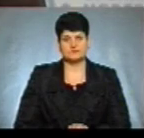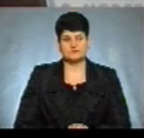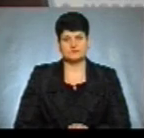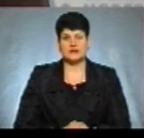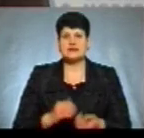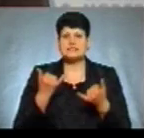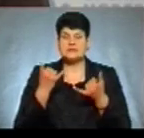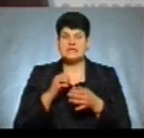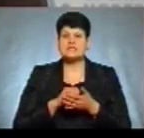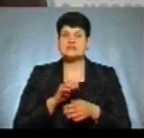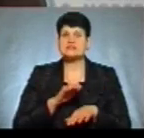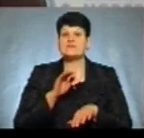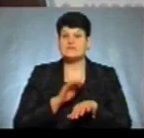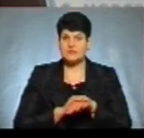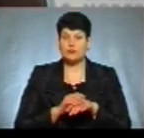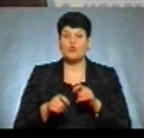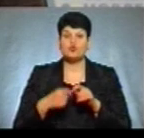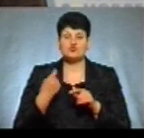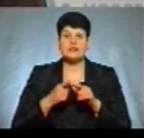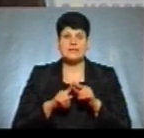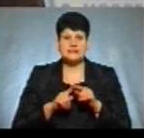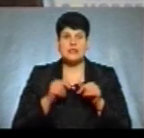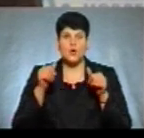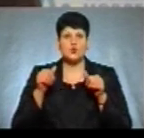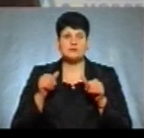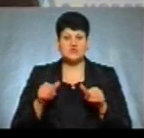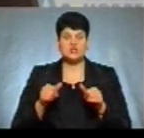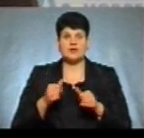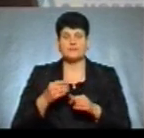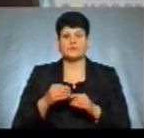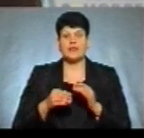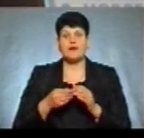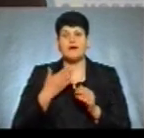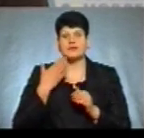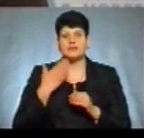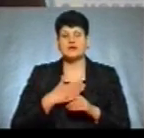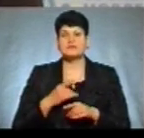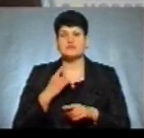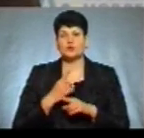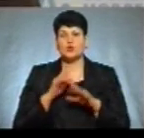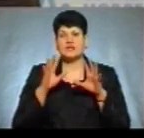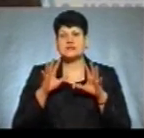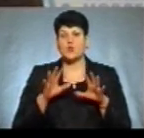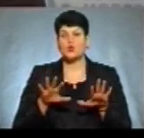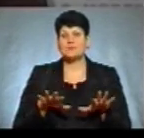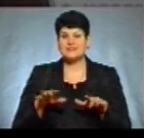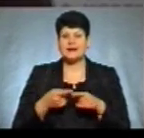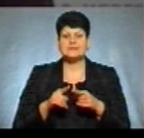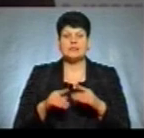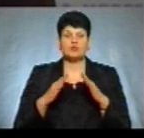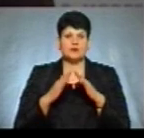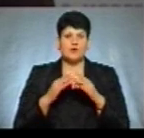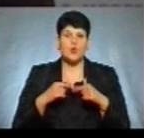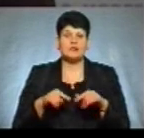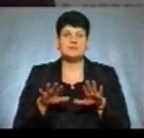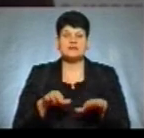Зараз зафіксовано порушення, це розміщення передвиборчої агітації в заборонених законом місцях. Це конкретно будівлі органів місцевого